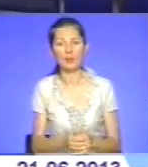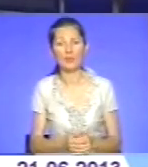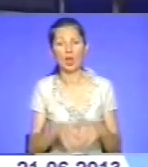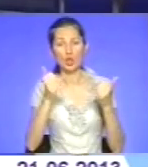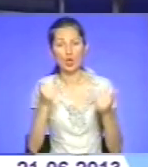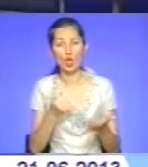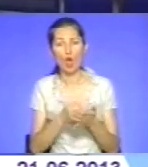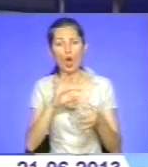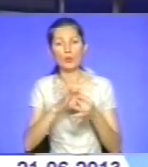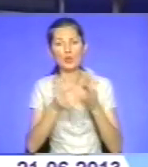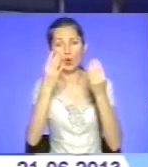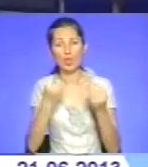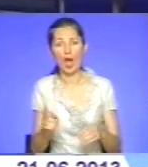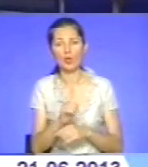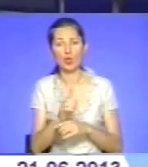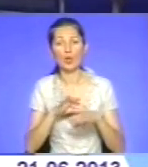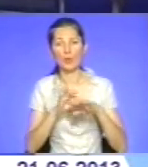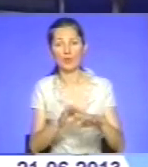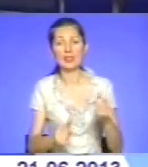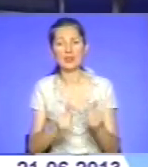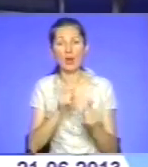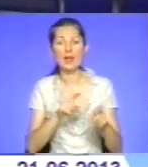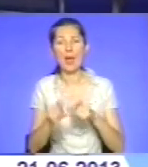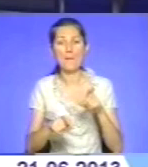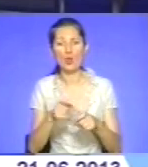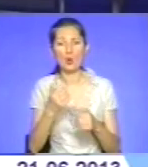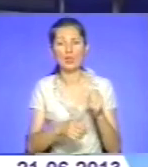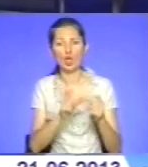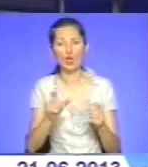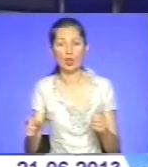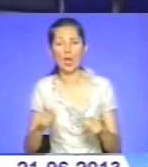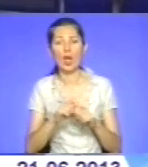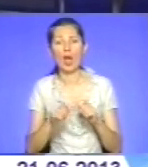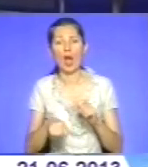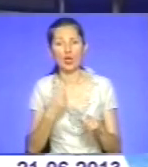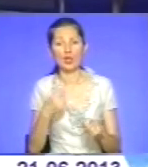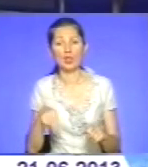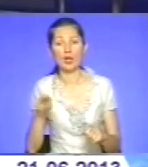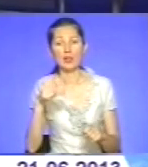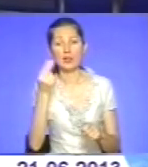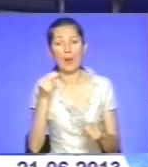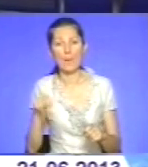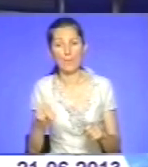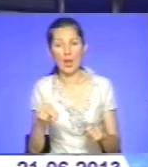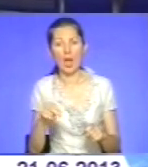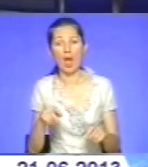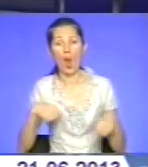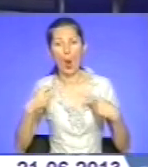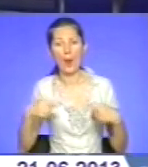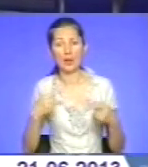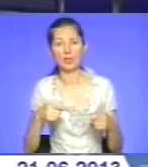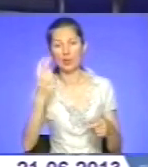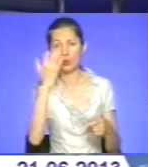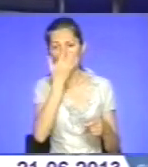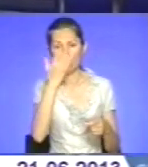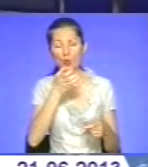Сьогодні до Олімпійського дня у Тернополі провели змагання з бігу серед людей з ураженнями опорно-рухового апарату, зору, слуху та інтелекту. Щоб помиритися силами,